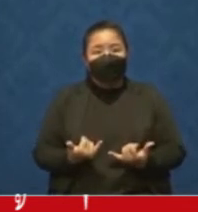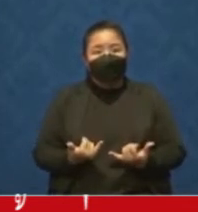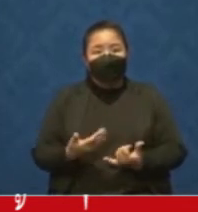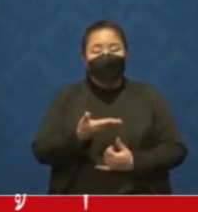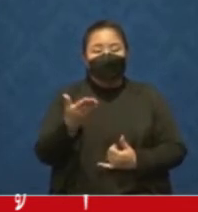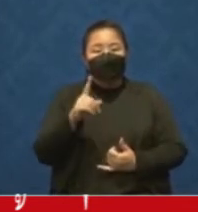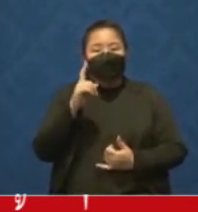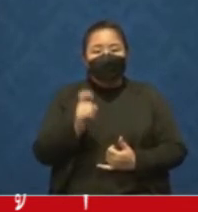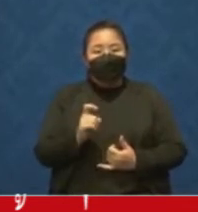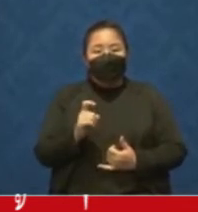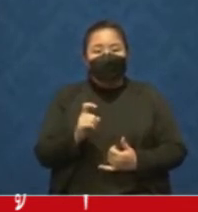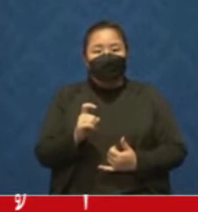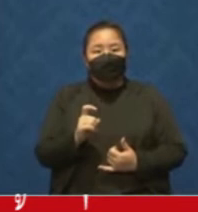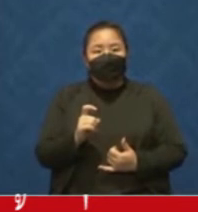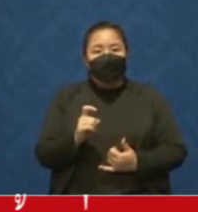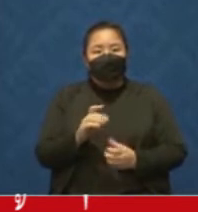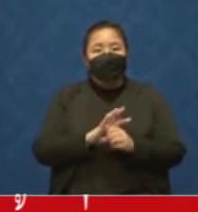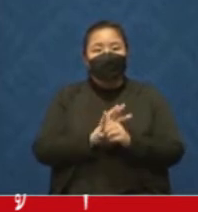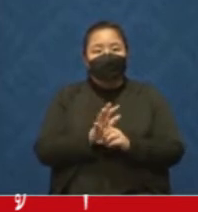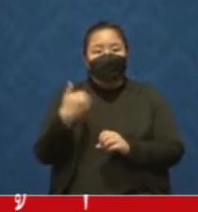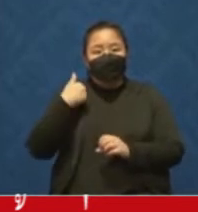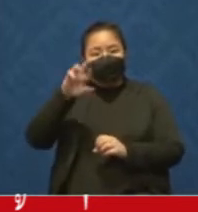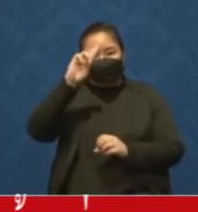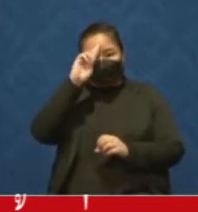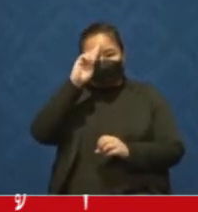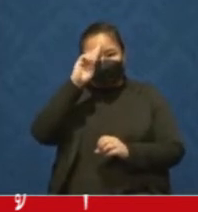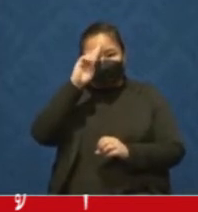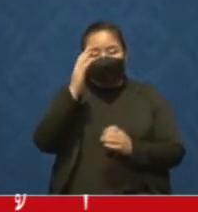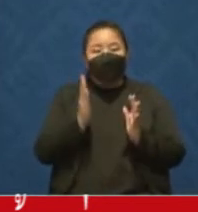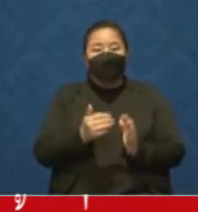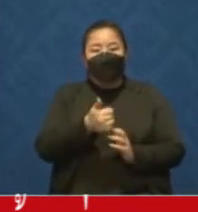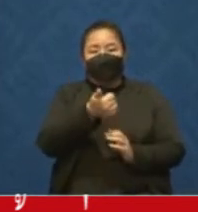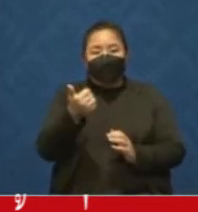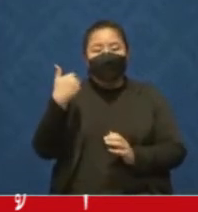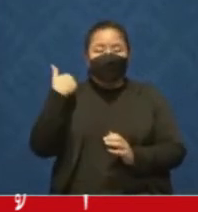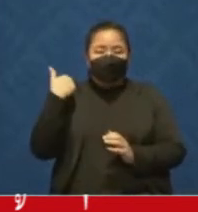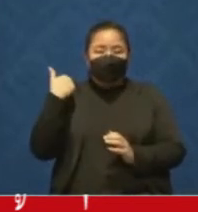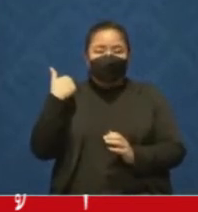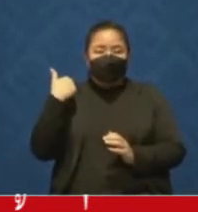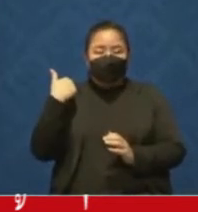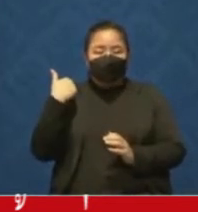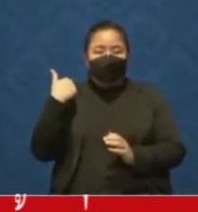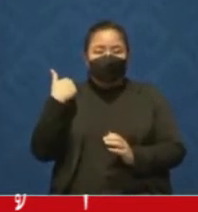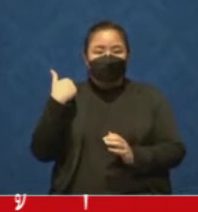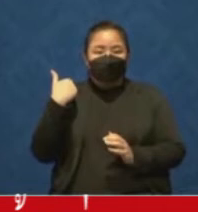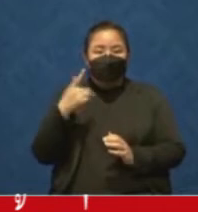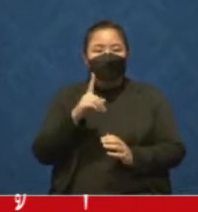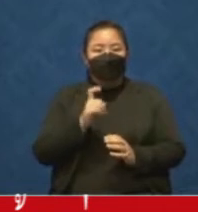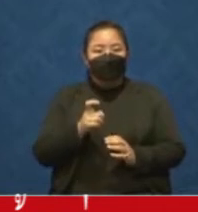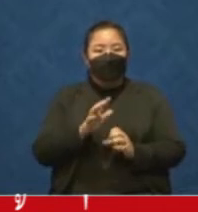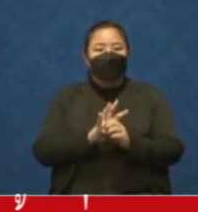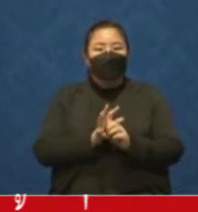ถ้าตายจากโควิดมีโรคประจำตัวอย่างอื่นด้วยเขาจะไม่คิดเป็นตายจากโวิด